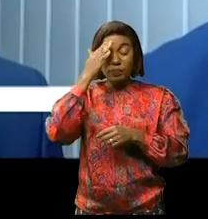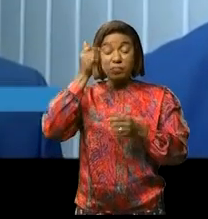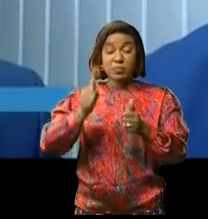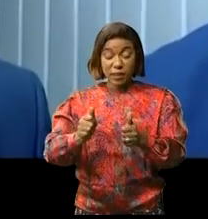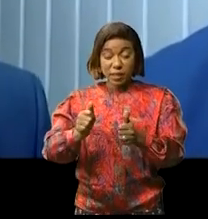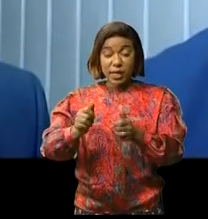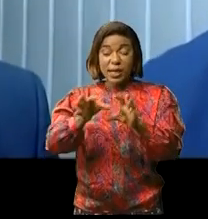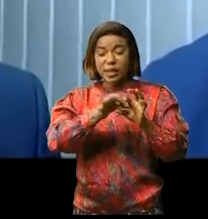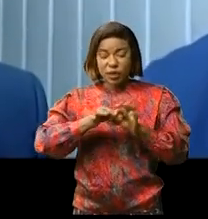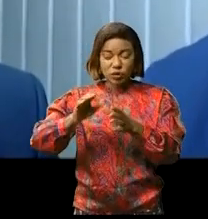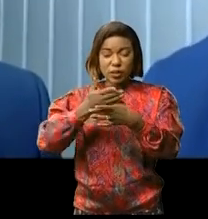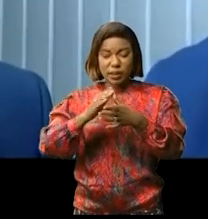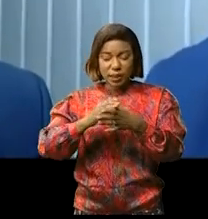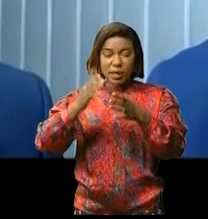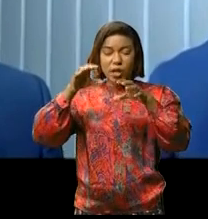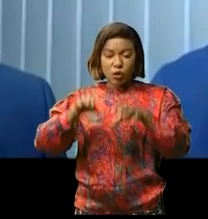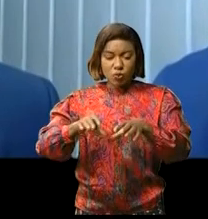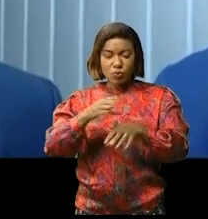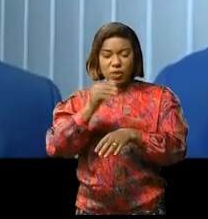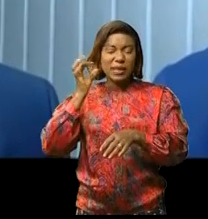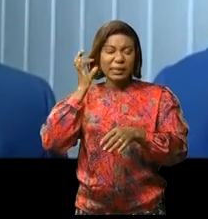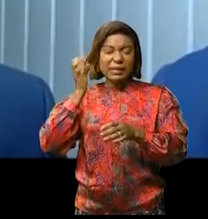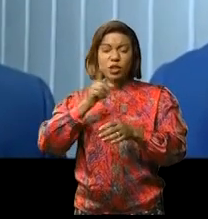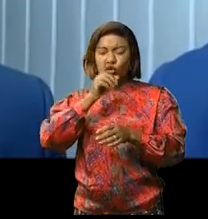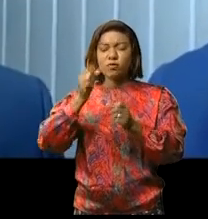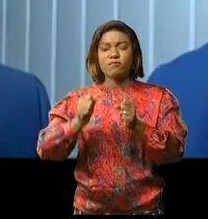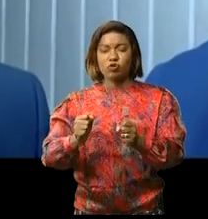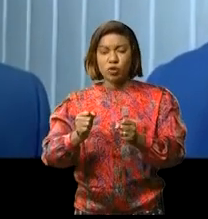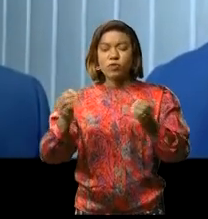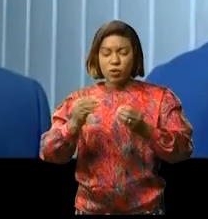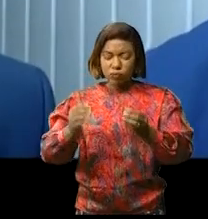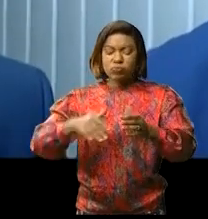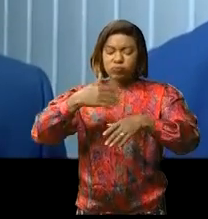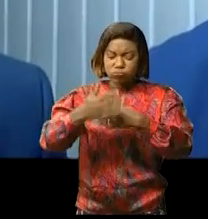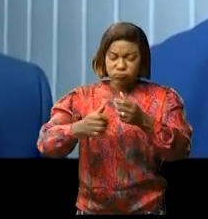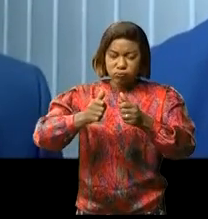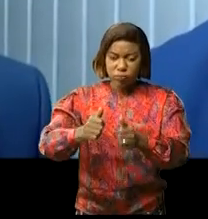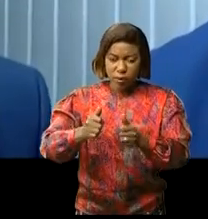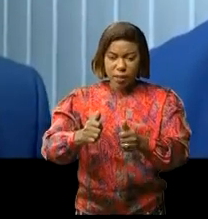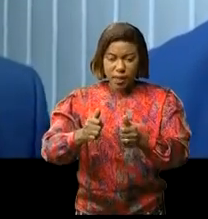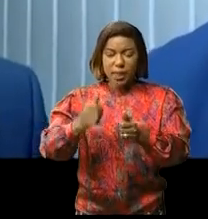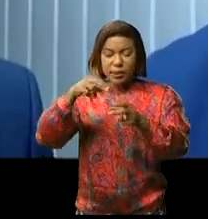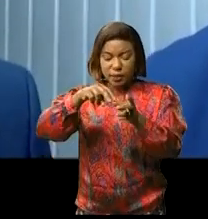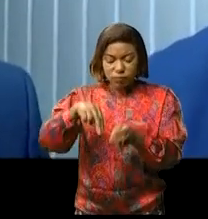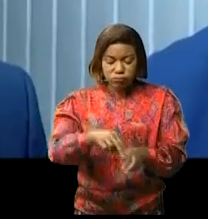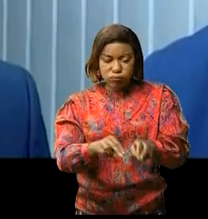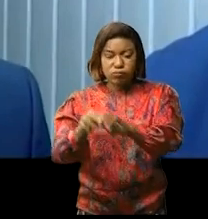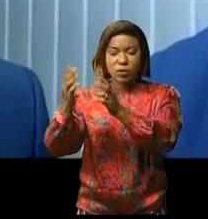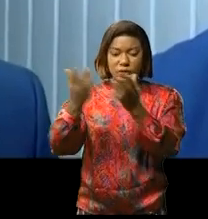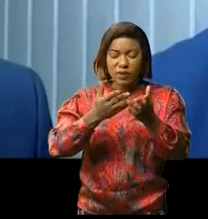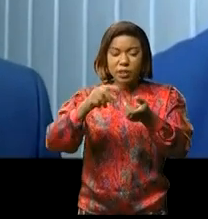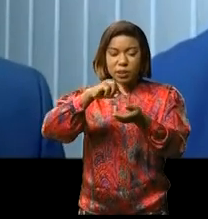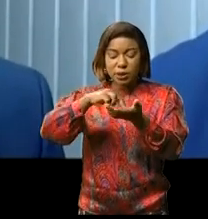RDC et le Kenya sont fortes et nous sommes censés continuer à les améliorer. Et les affaires, c'est en fait la meilleure façon d'améliorer les relations.